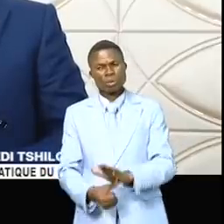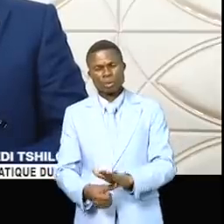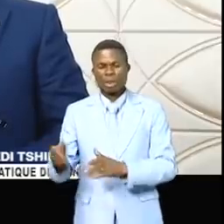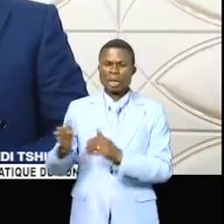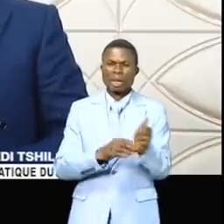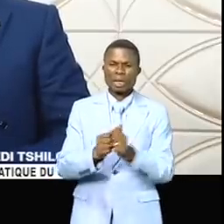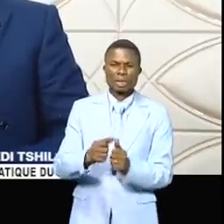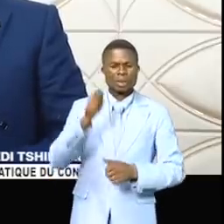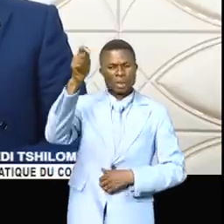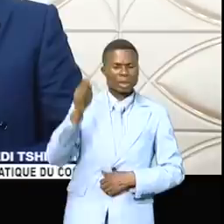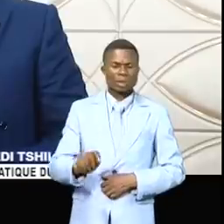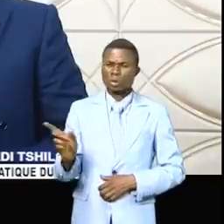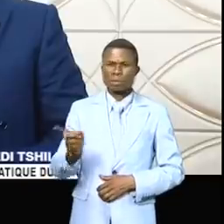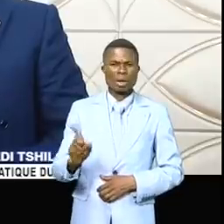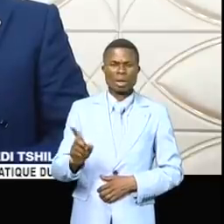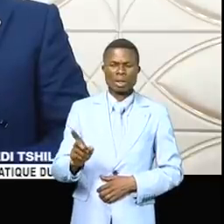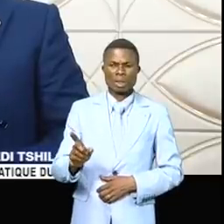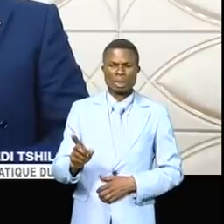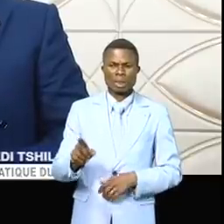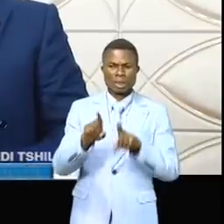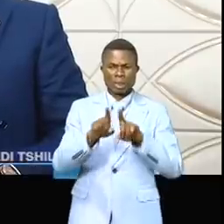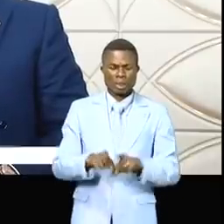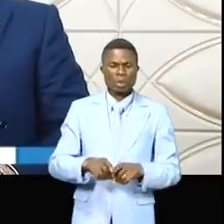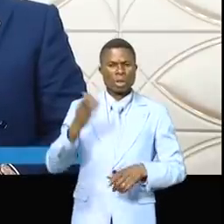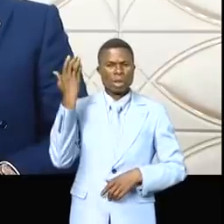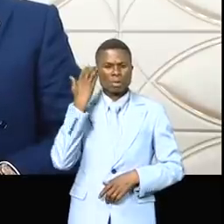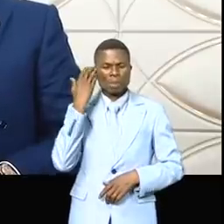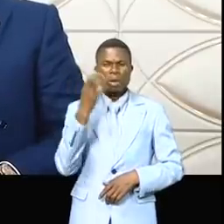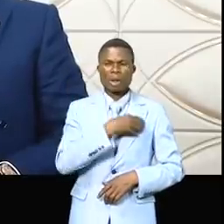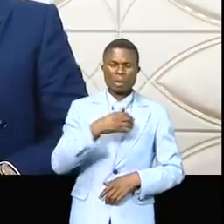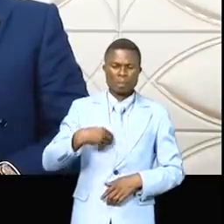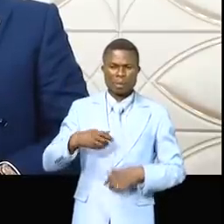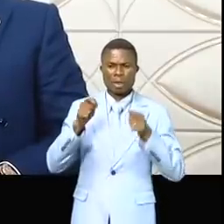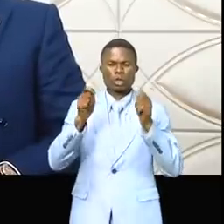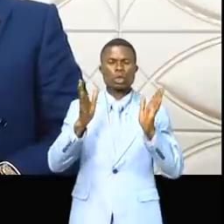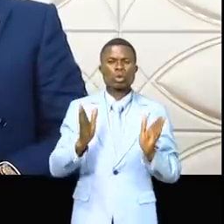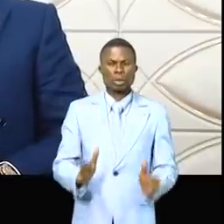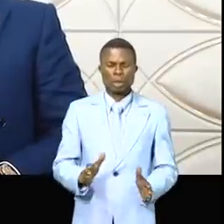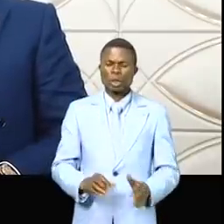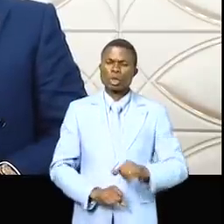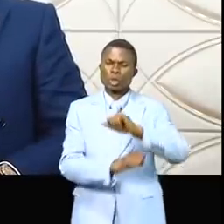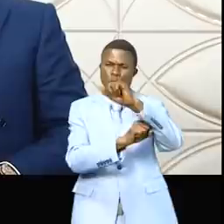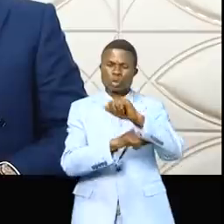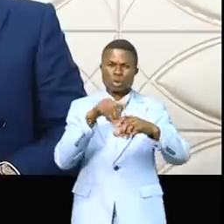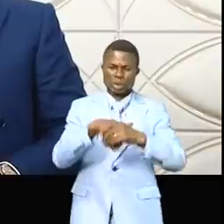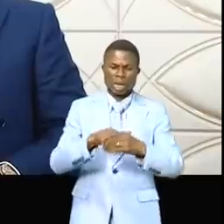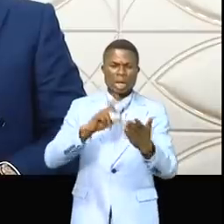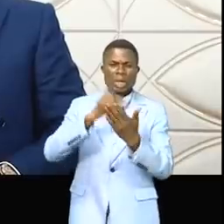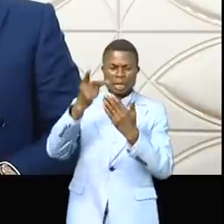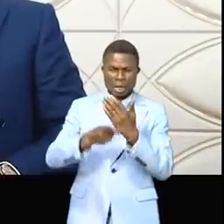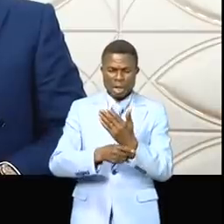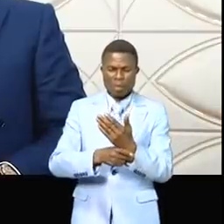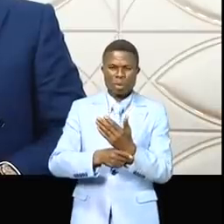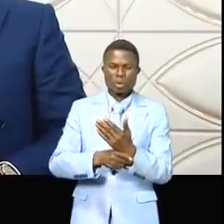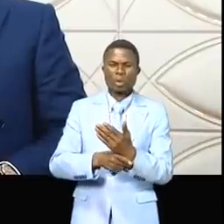décourager nos forces armées. Aux hommes et aux femmes des médias, d'appuyer à travers leurs programmes